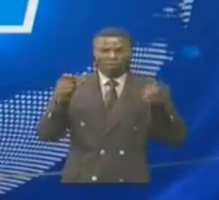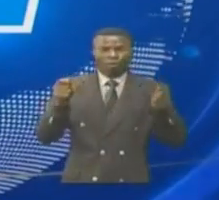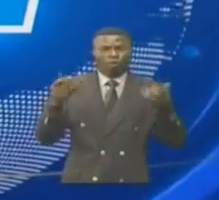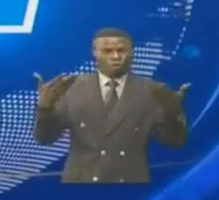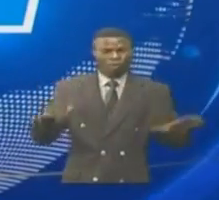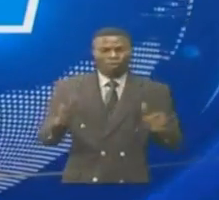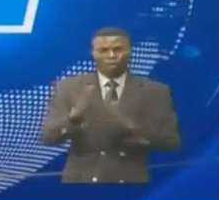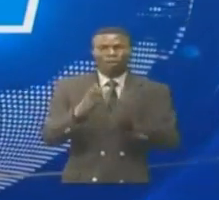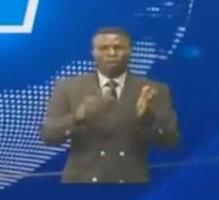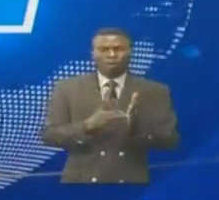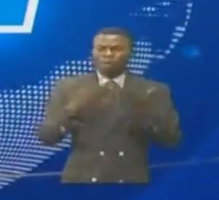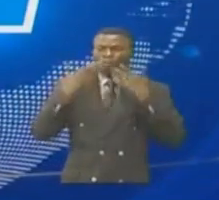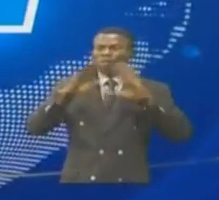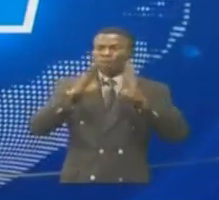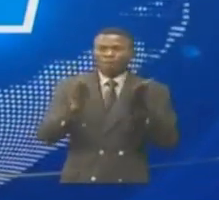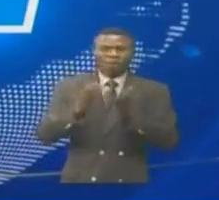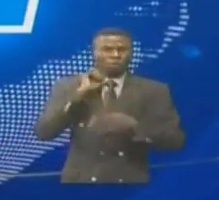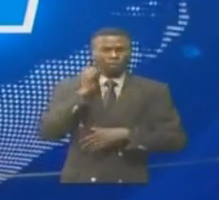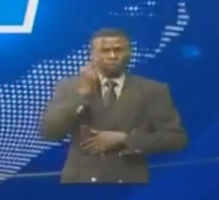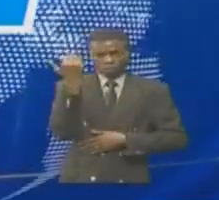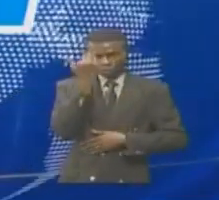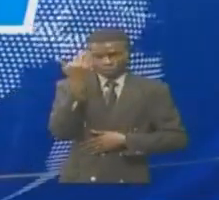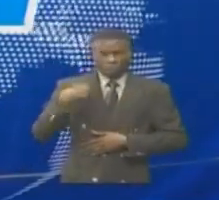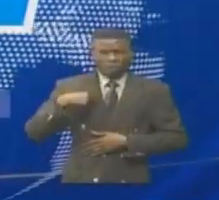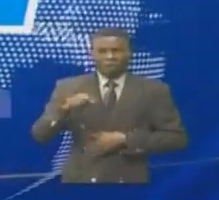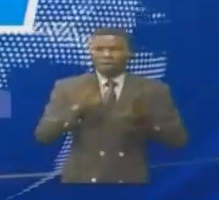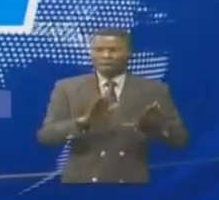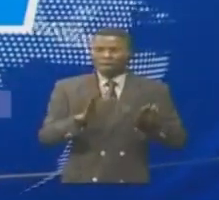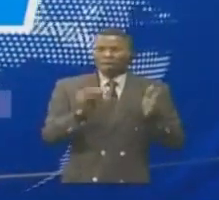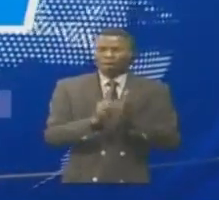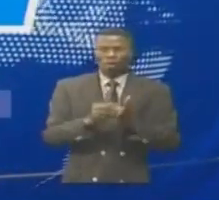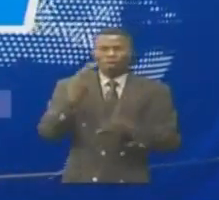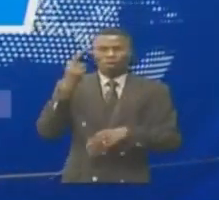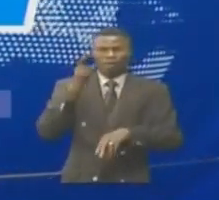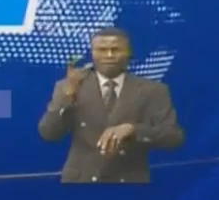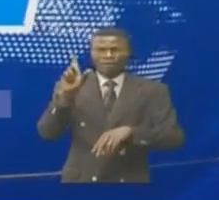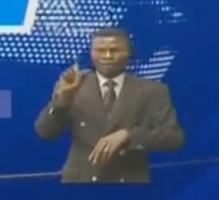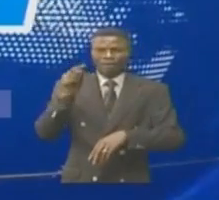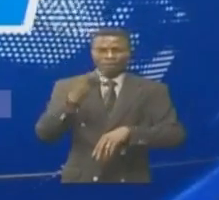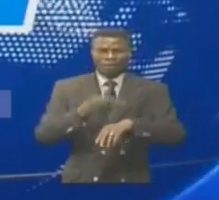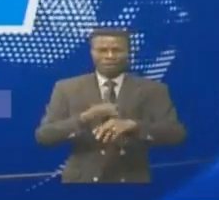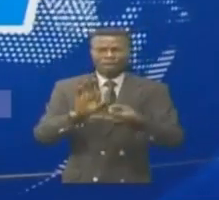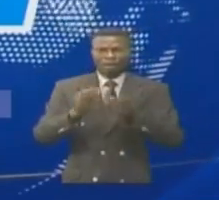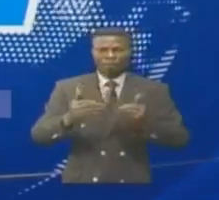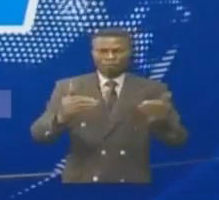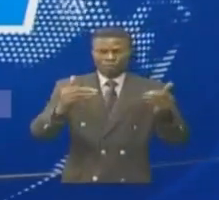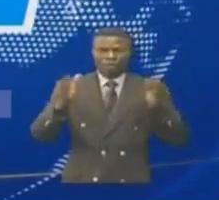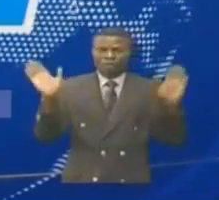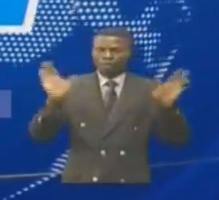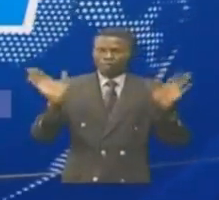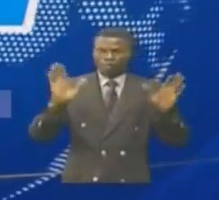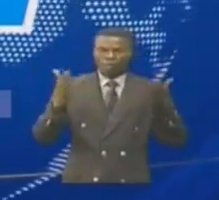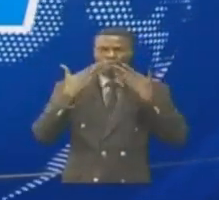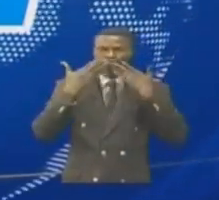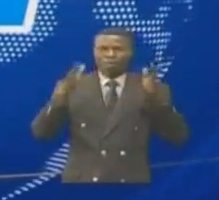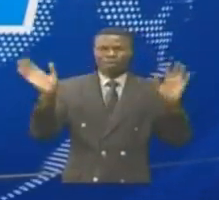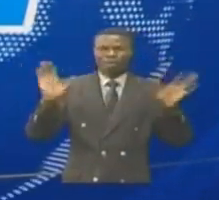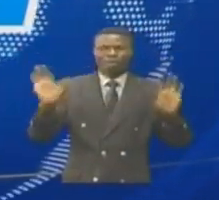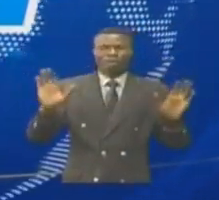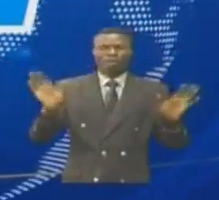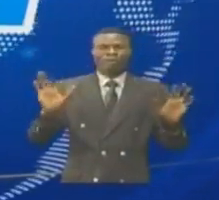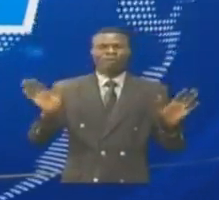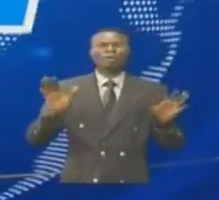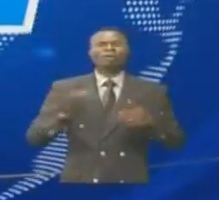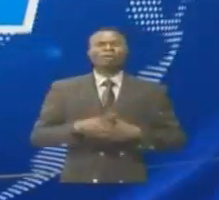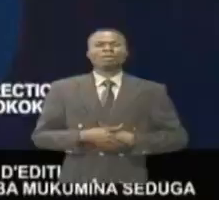ce journal. Merci de votre attention. À 20h, Anita Luamba pour la suite de l'actualité sur la RTNC. Au revoir.